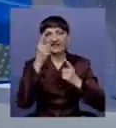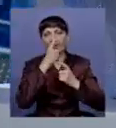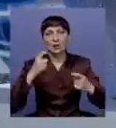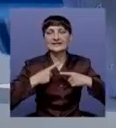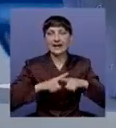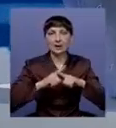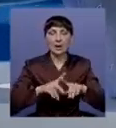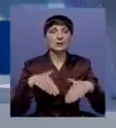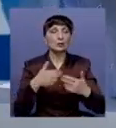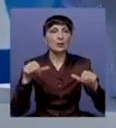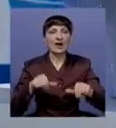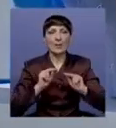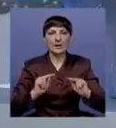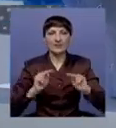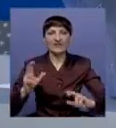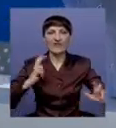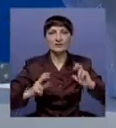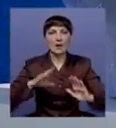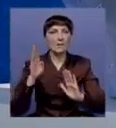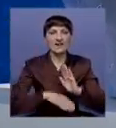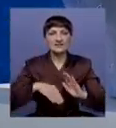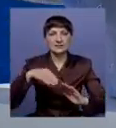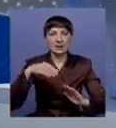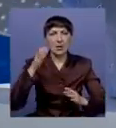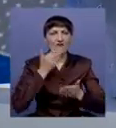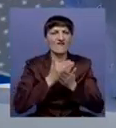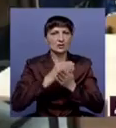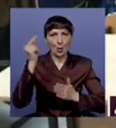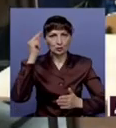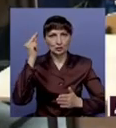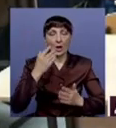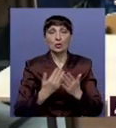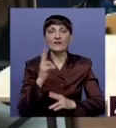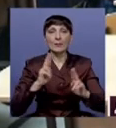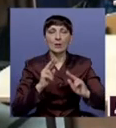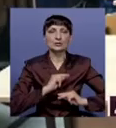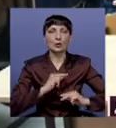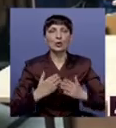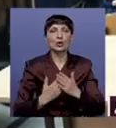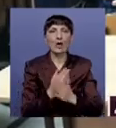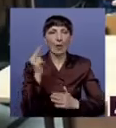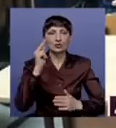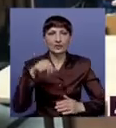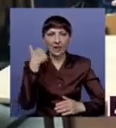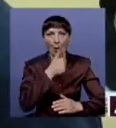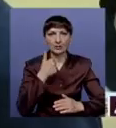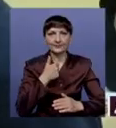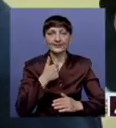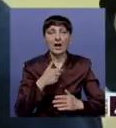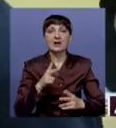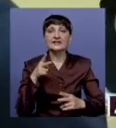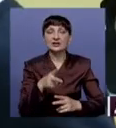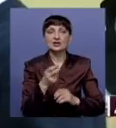технологий дадут право преподавать в вузах без ученой степени. Новое правило будет действовать с начала нового учебного года. Ожидается, что